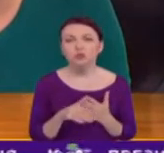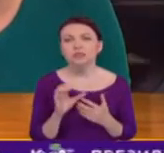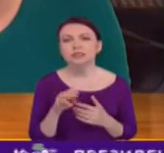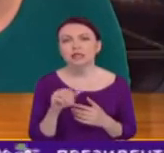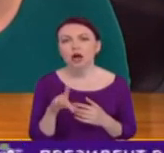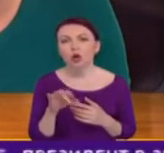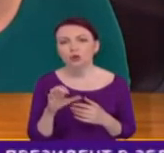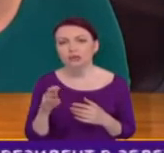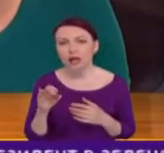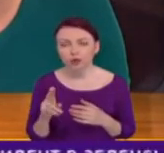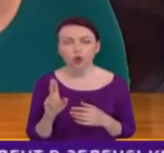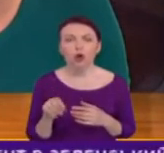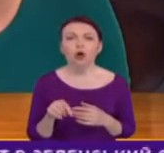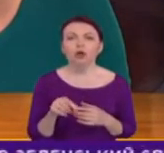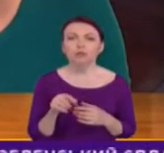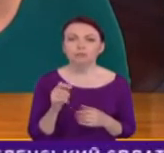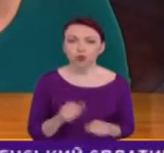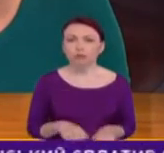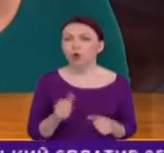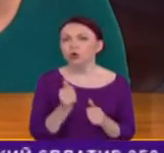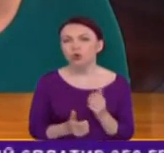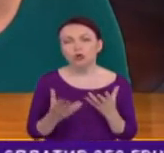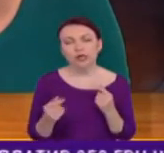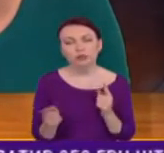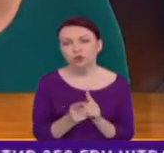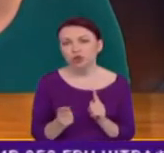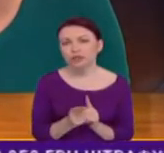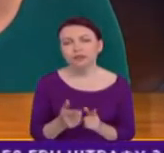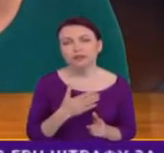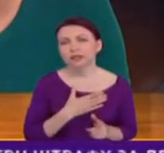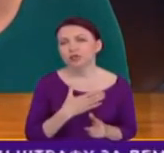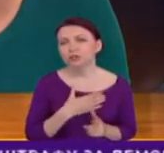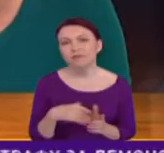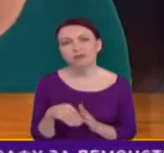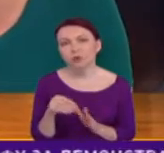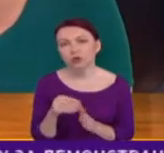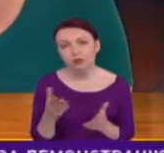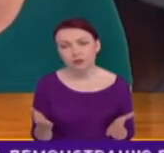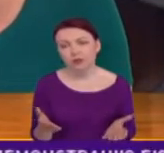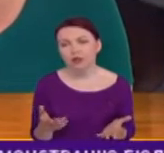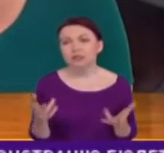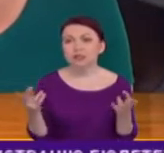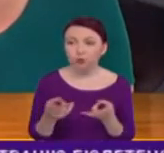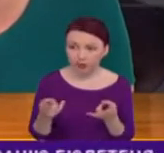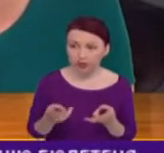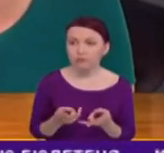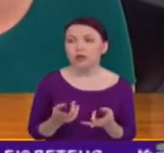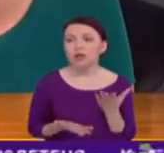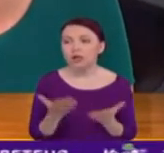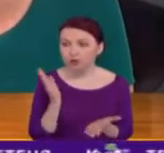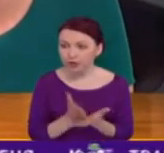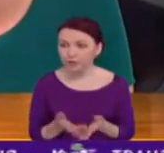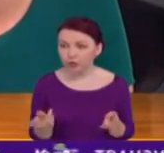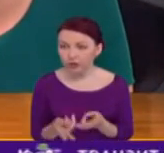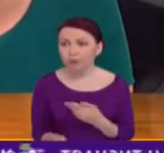і ми можемо кожного дня зустрічатися з нашими виборцями. За потреби, якщо? За потреби. Якщо є